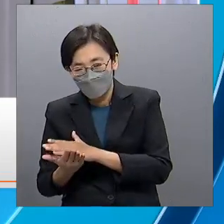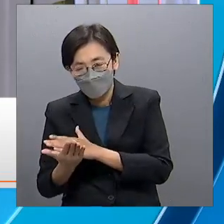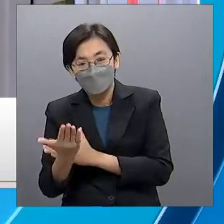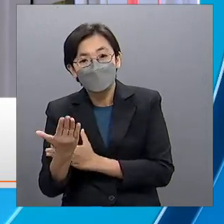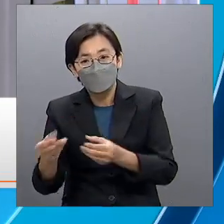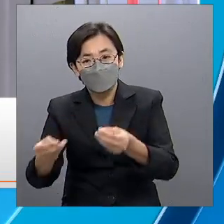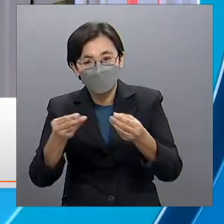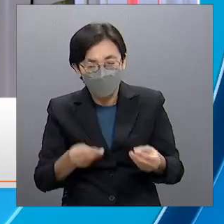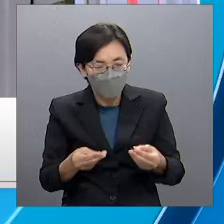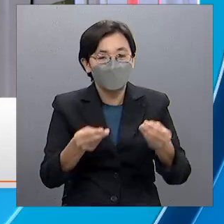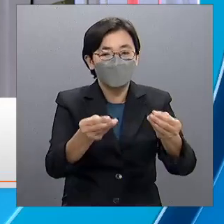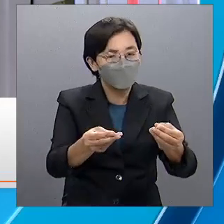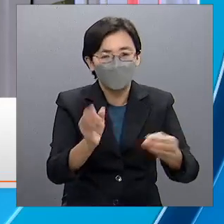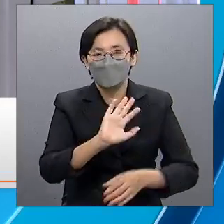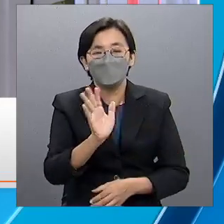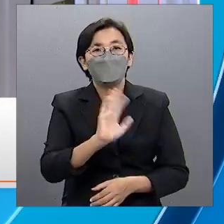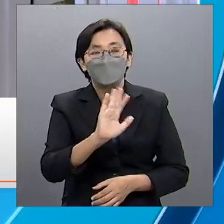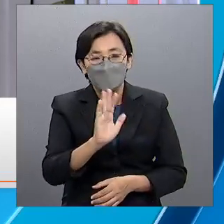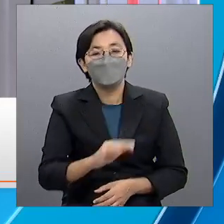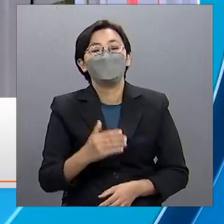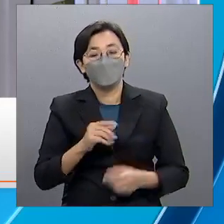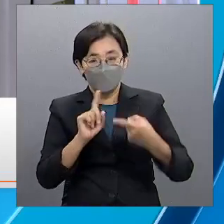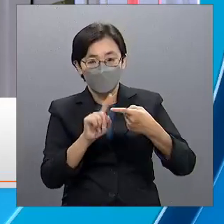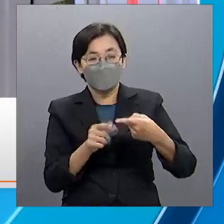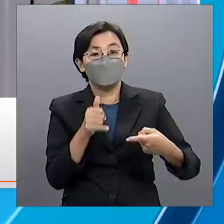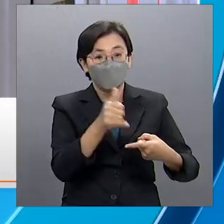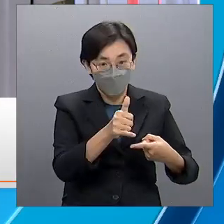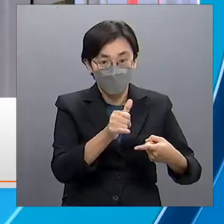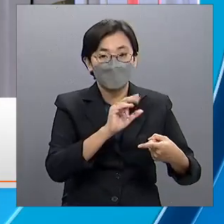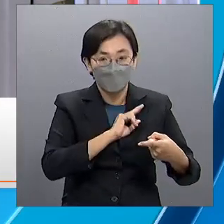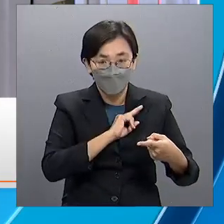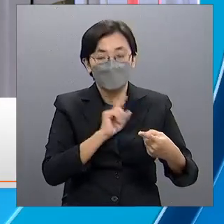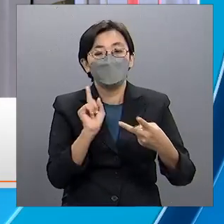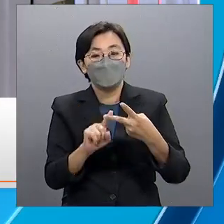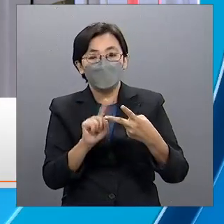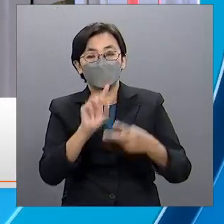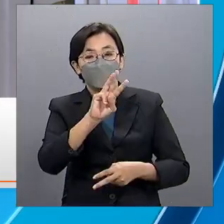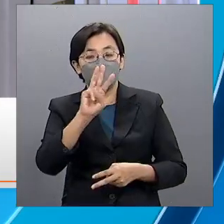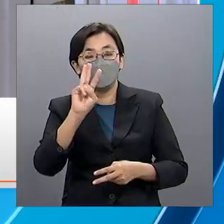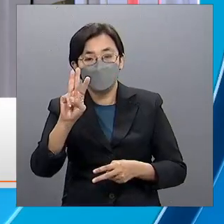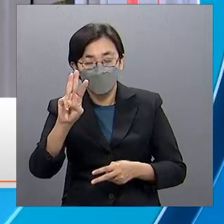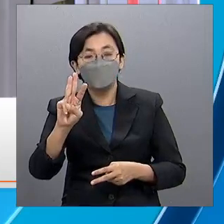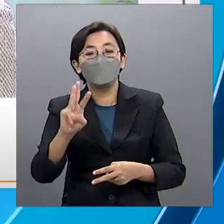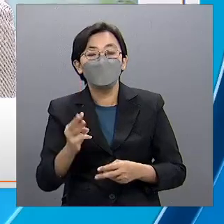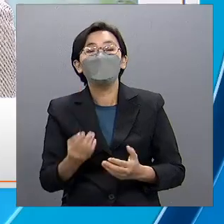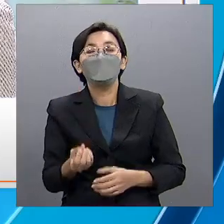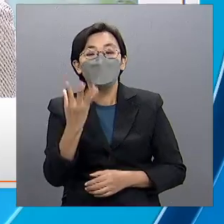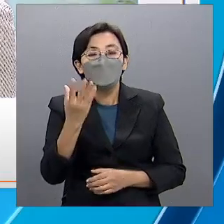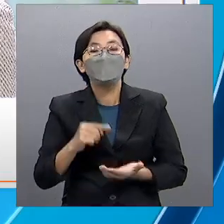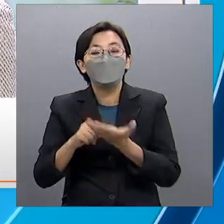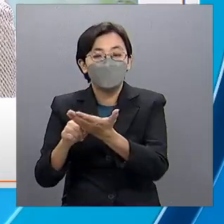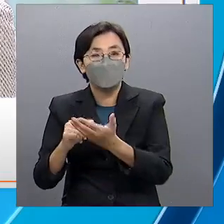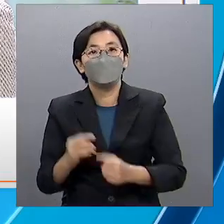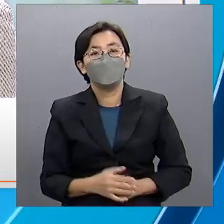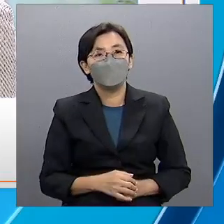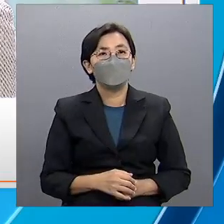างที่ท่านบอกเมื่อสักครู่นี้คือ walk in กับยื่นแบบออนไลน์เท่านั้นใช่ไหมครับท่านโฆษก ใช่ค่ะ โอเคครับ ครับทีนี้เนี่ยถ้ามาดูตั